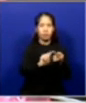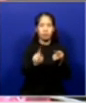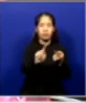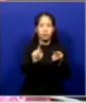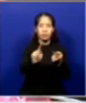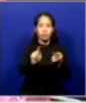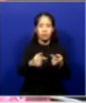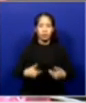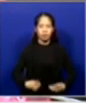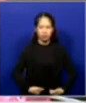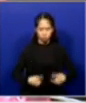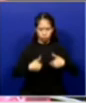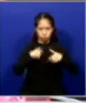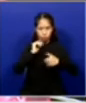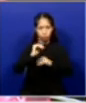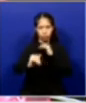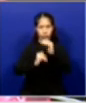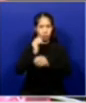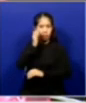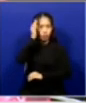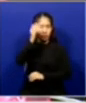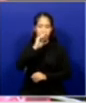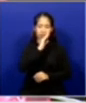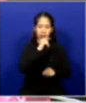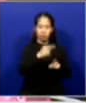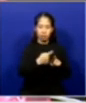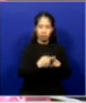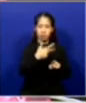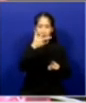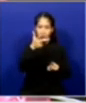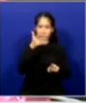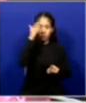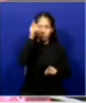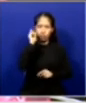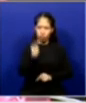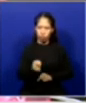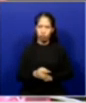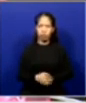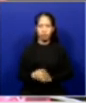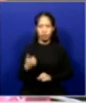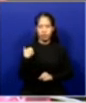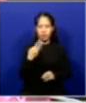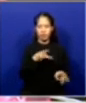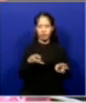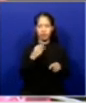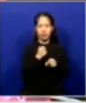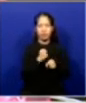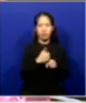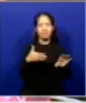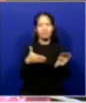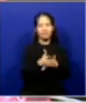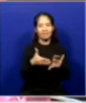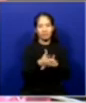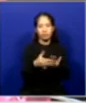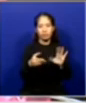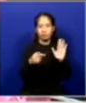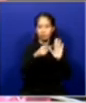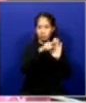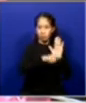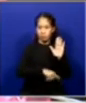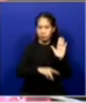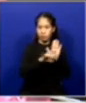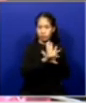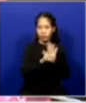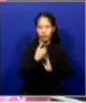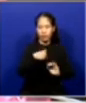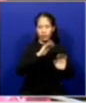ชีวิตต้องก้าวต่อไปหลัง3เดือนไปแล้วทั้งการทำงานสไลด์สุดท้ายค่ะฝากด้วยความรักและเค